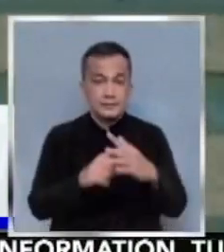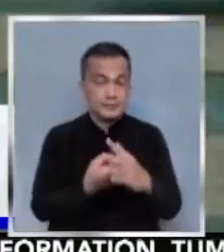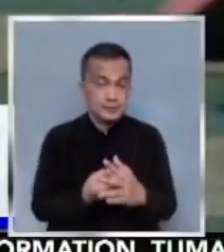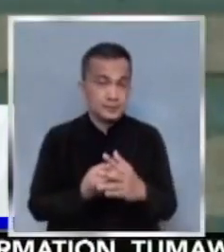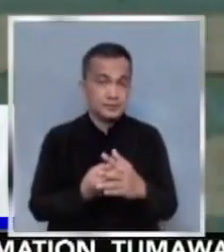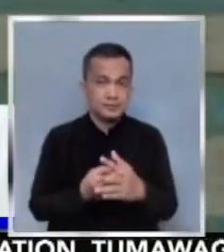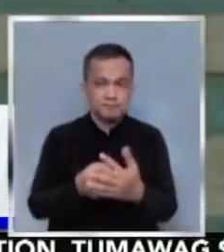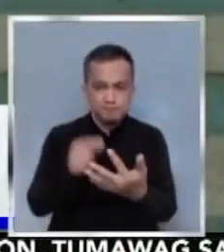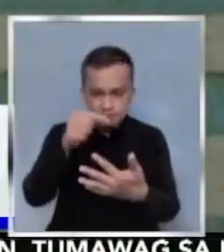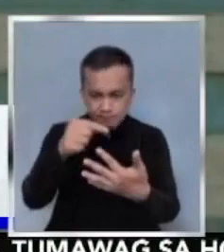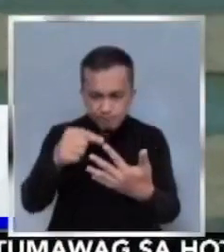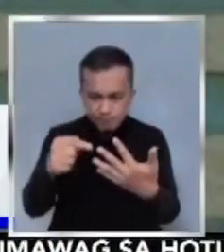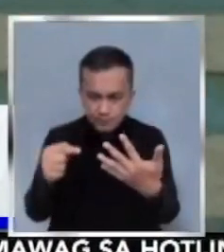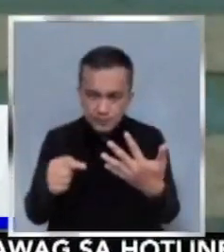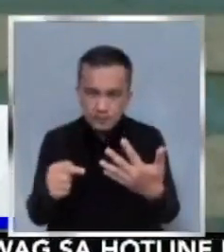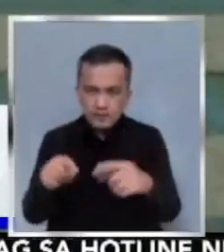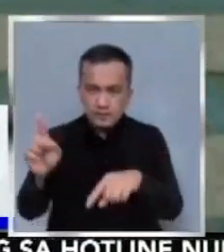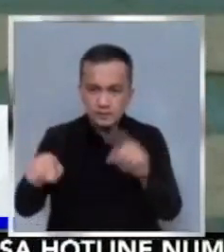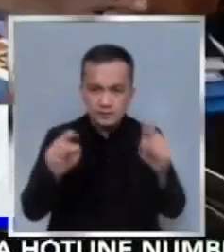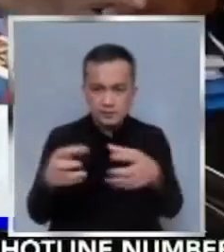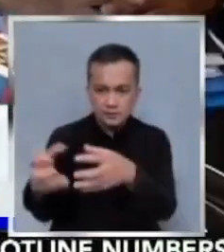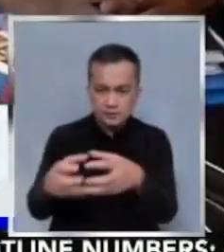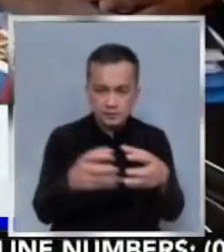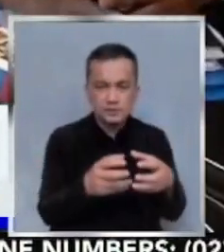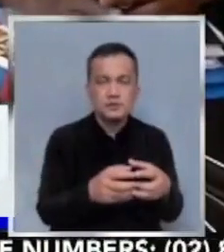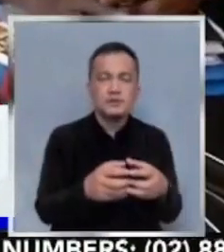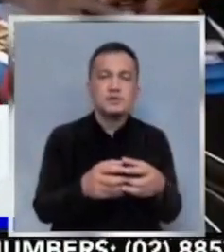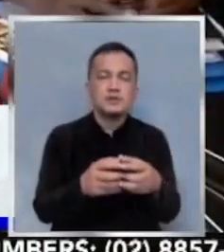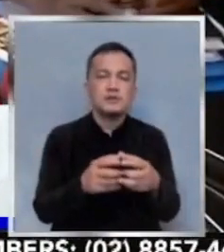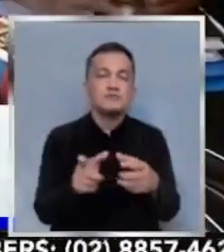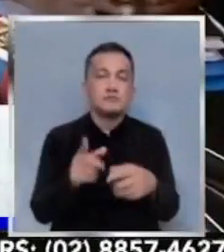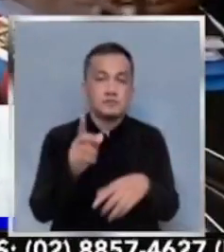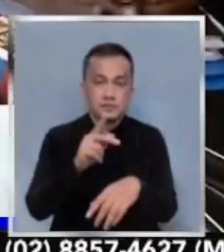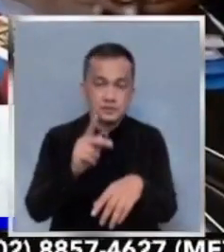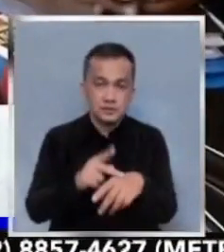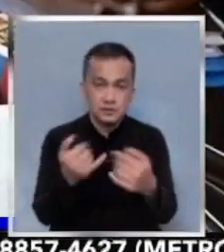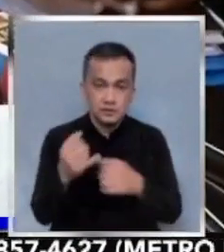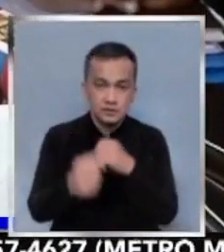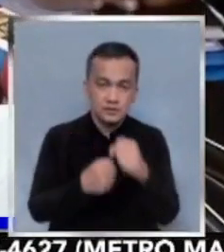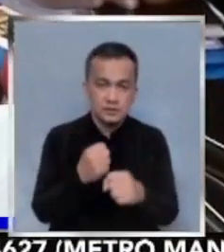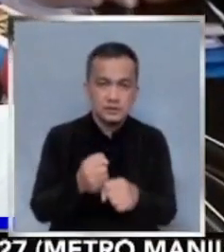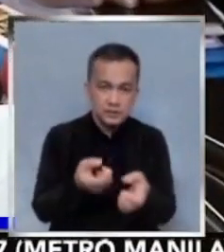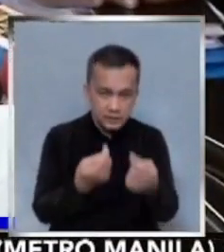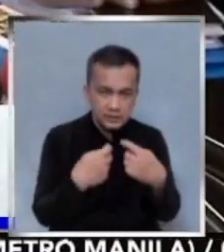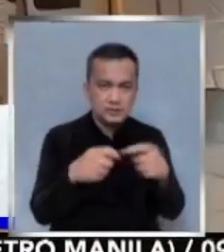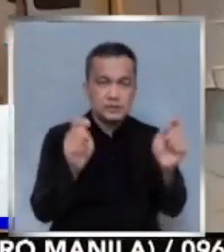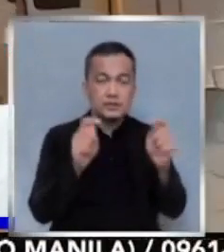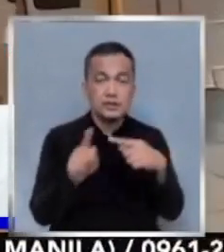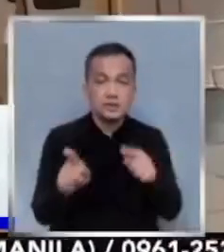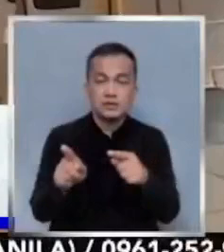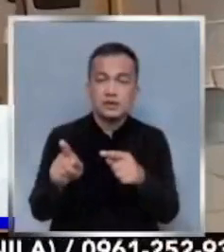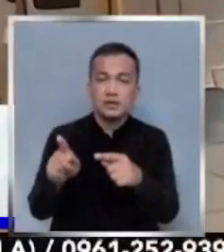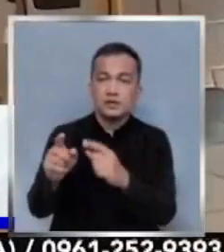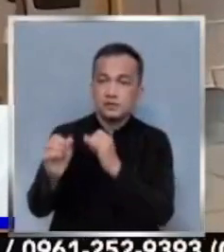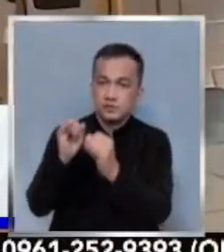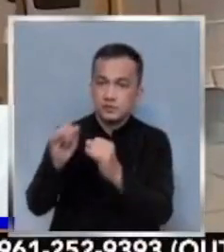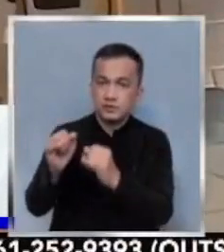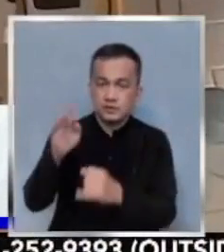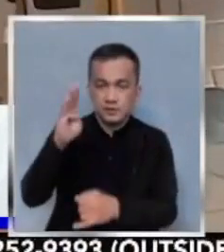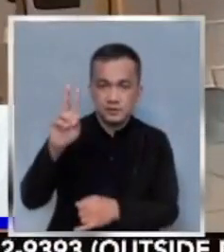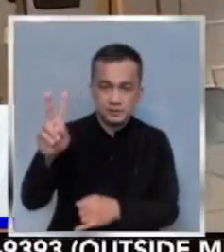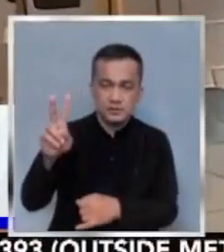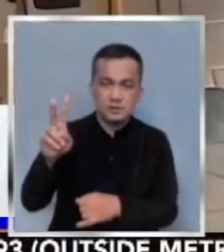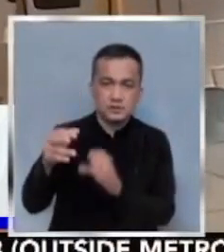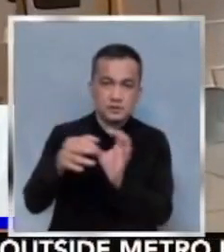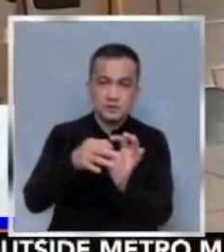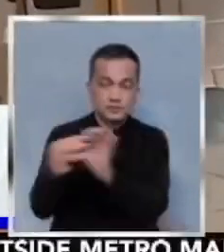ang iba't ibang sektor ng lipunan ngayong taon. Sinusubukan pa naming hinga ng pahayag ang kampo ni President-elect Marcos kaugnay nito. Pero dati nang